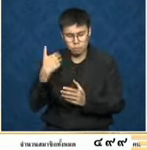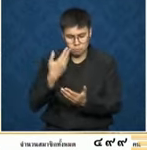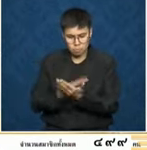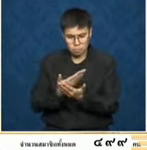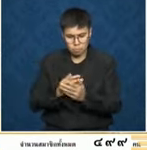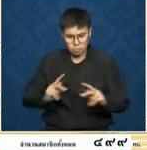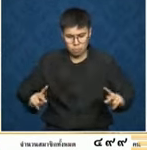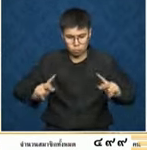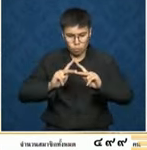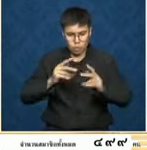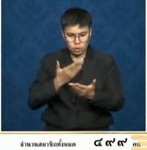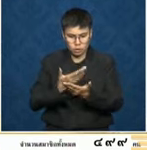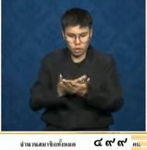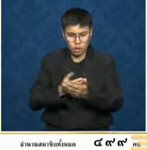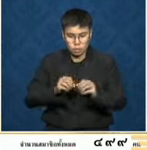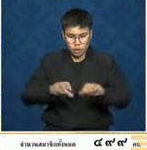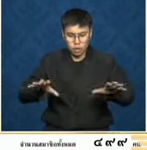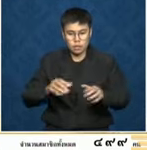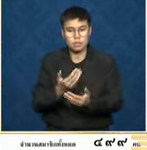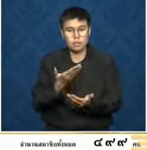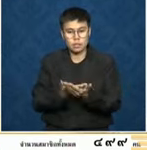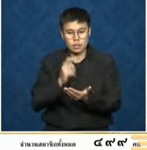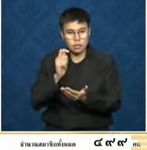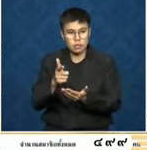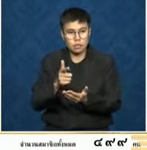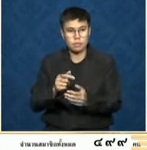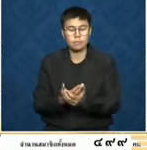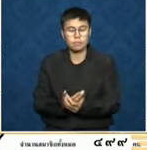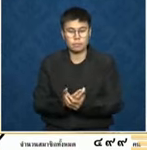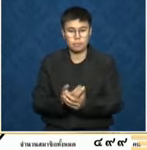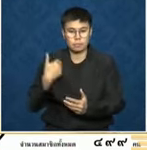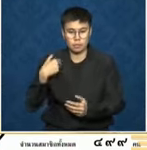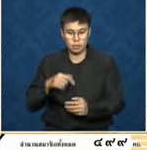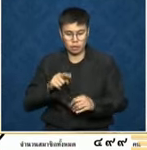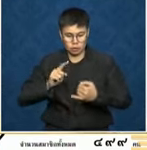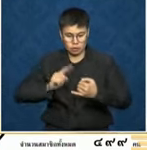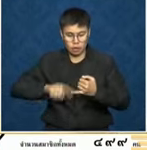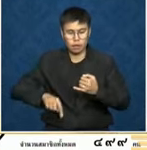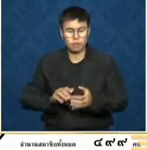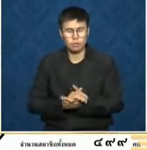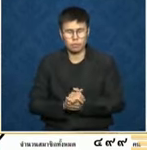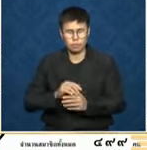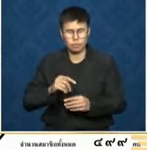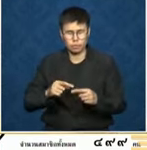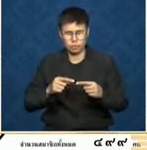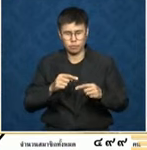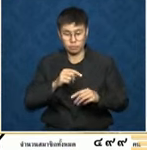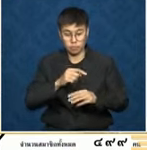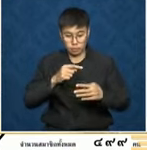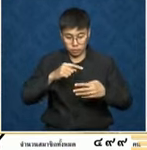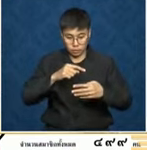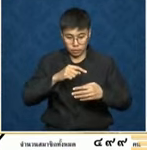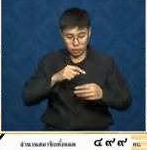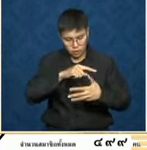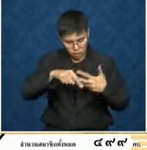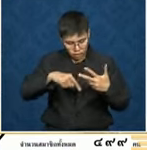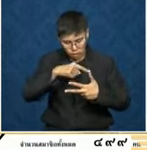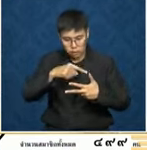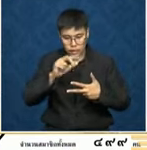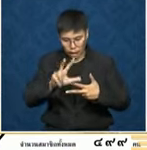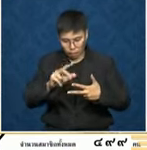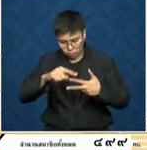จายไปสู่กระทรวงทบวงกรมเพื่อไปจัดซื้อจัดจ้างเนี่ยก็เป็นประมาณปลายไตรมาส3ต่อไตรมาส4ซึ่งก็ปรากฏว่าช่วงนั้น